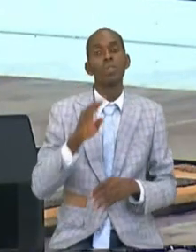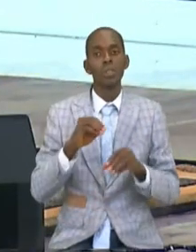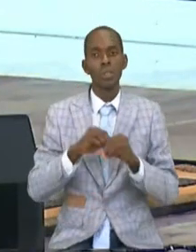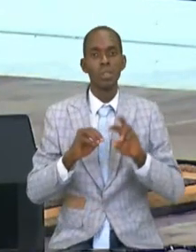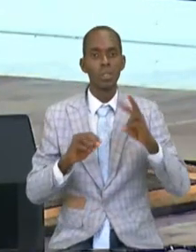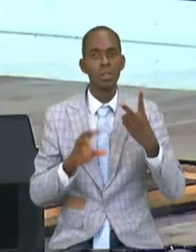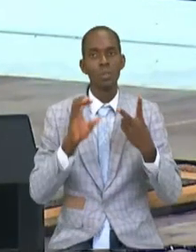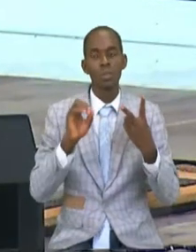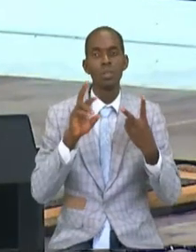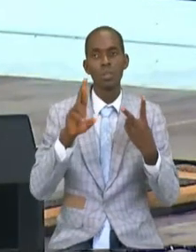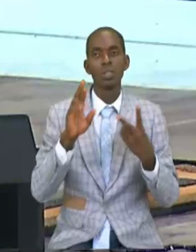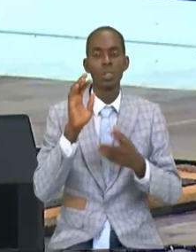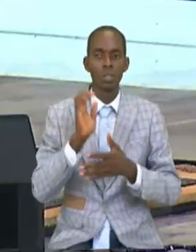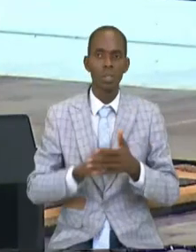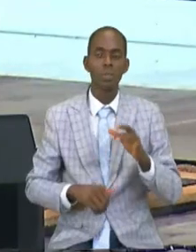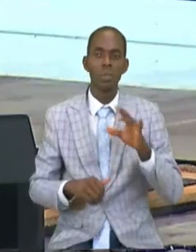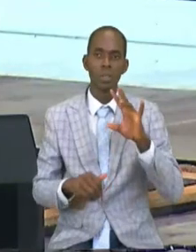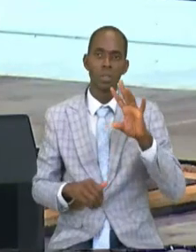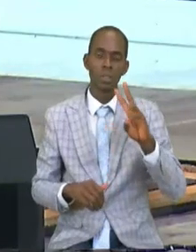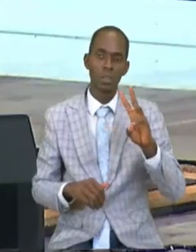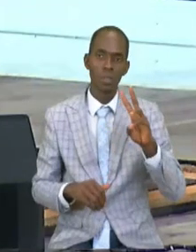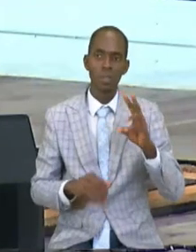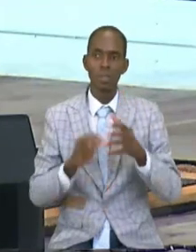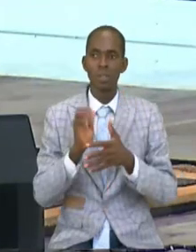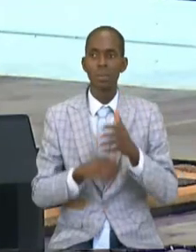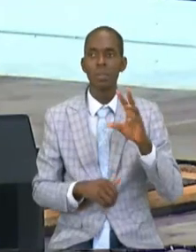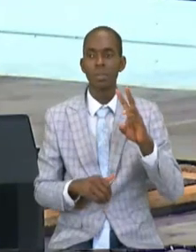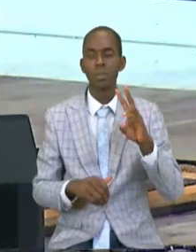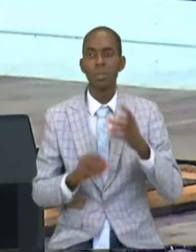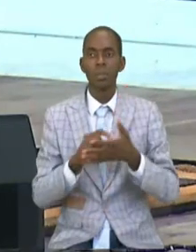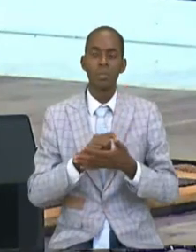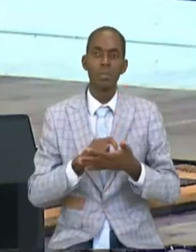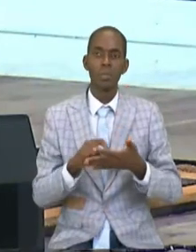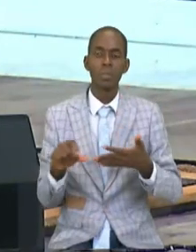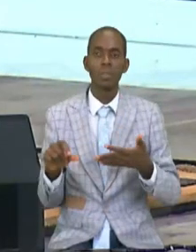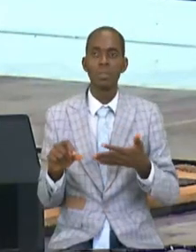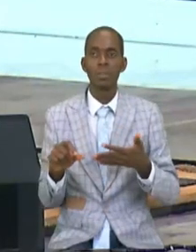2 Corinthiens, chapitre 6,